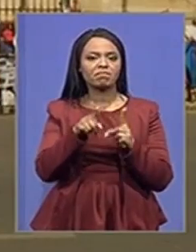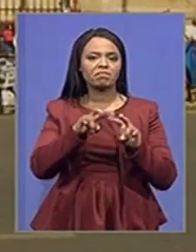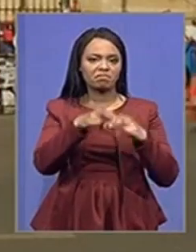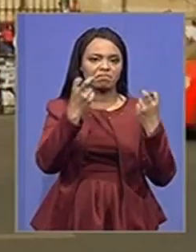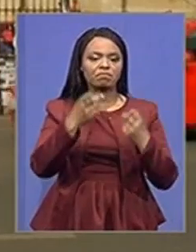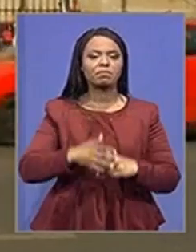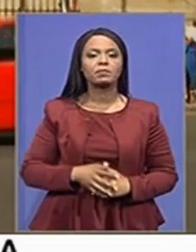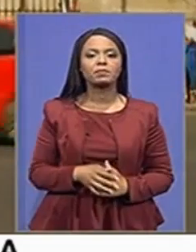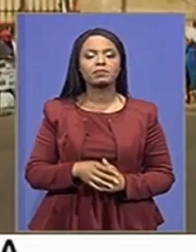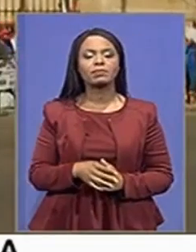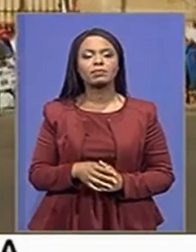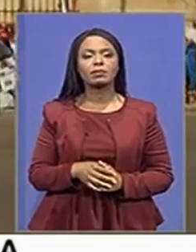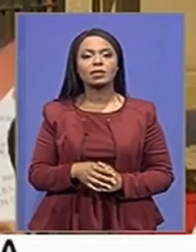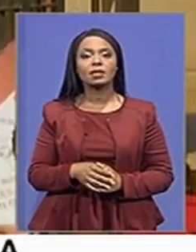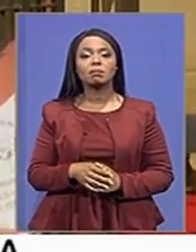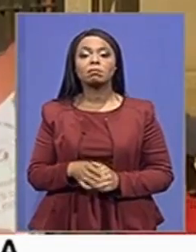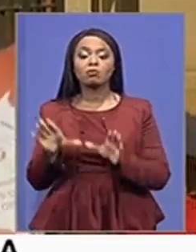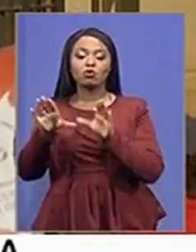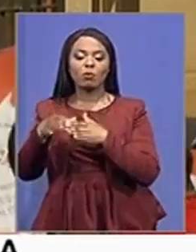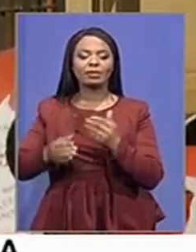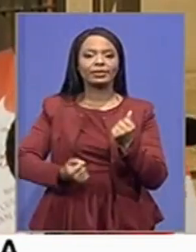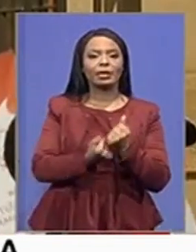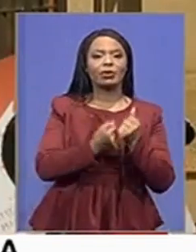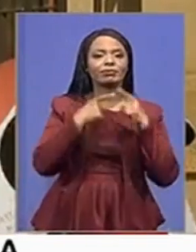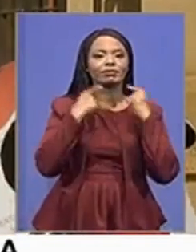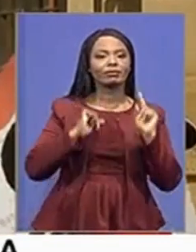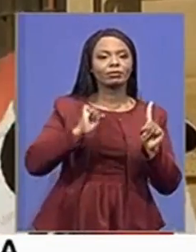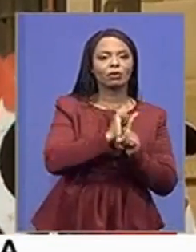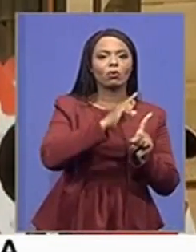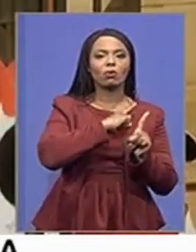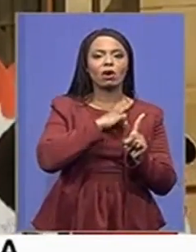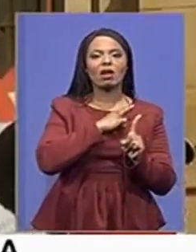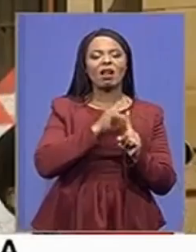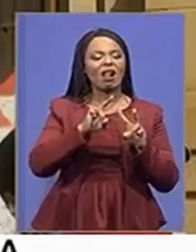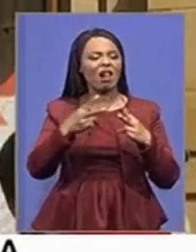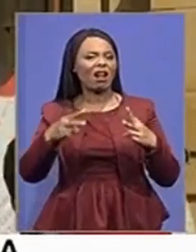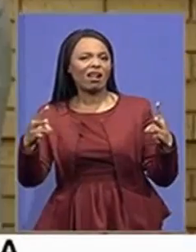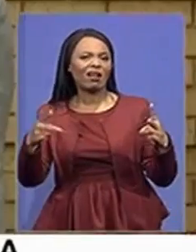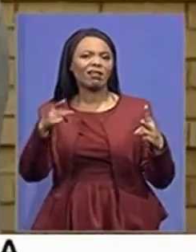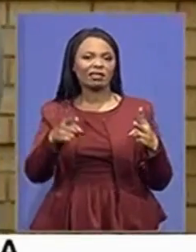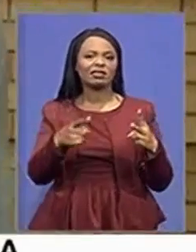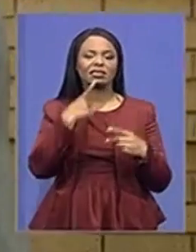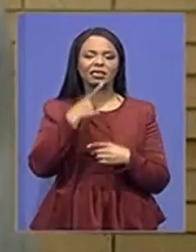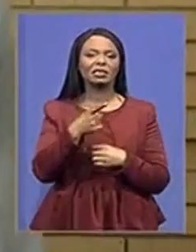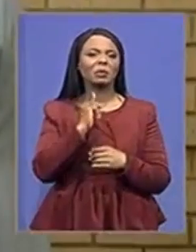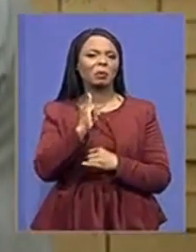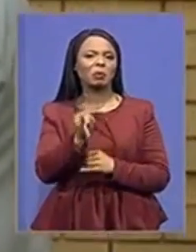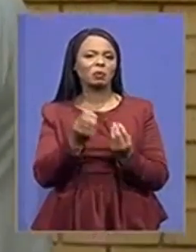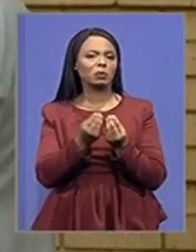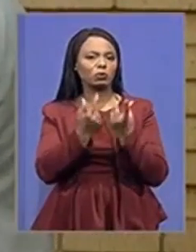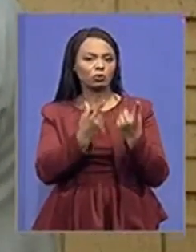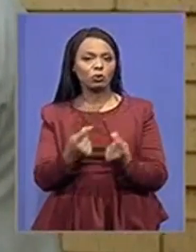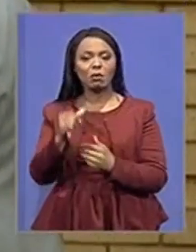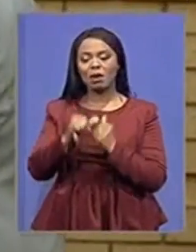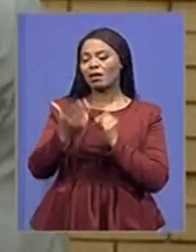ba tlile go tshegetsa moeteledipele wa bone yo a saleng a aparetswe ke ditatofatso tsa ditiro tse di lefifi. Mo ngwageng o fetileng